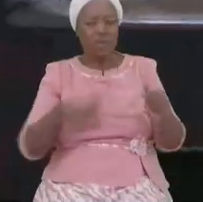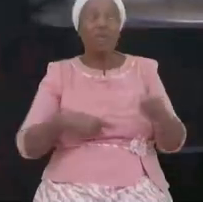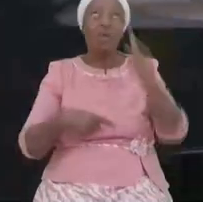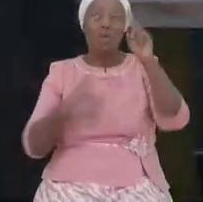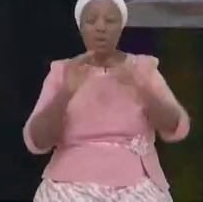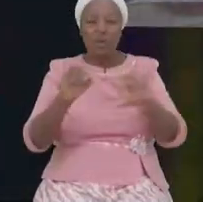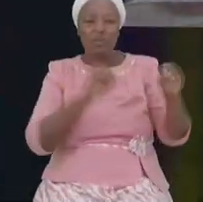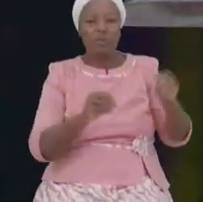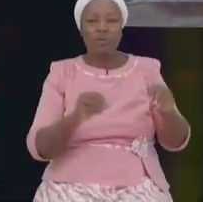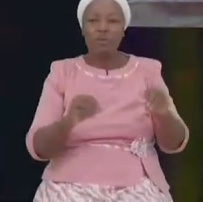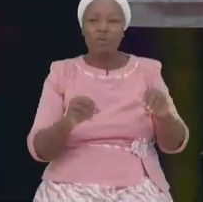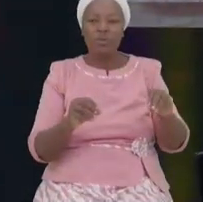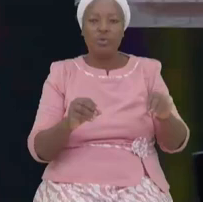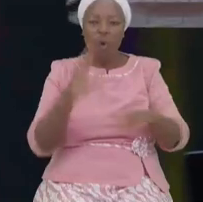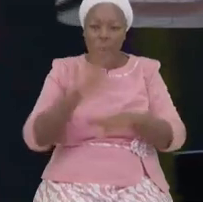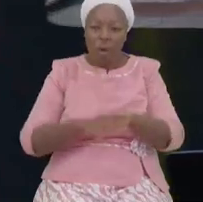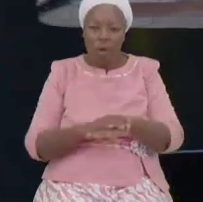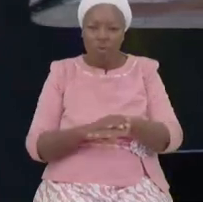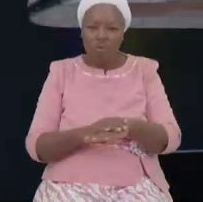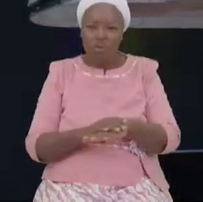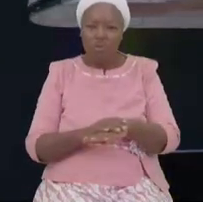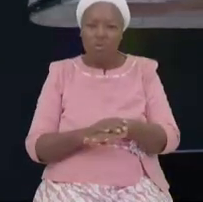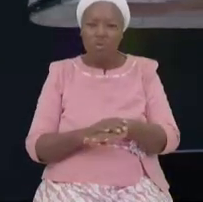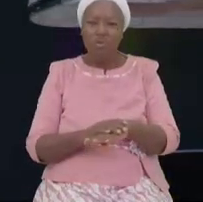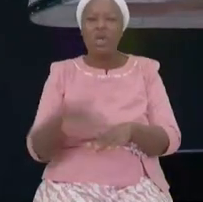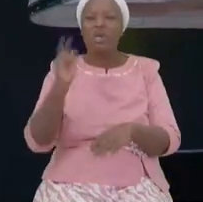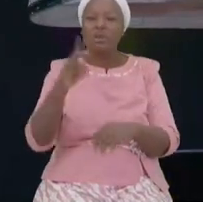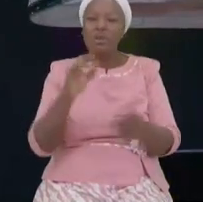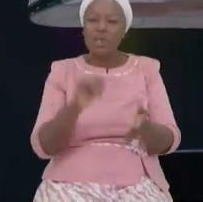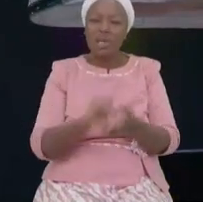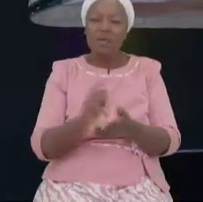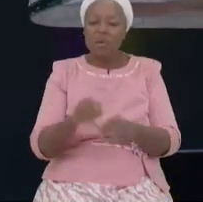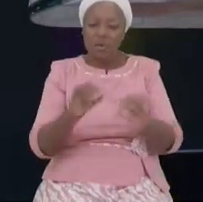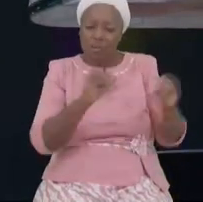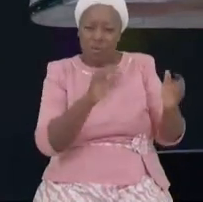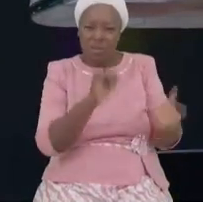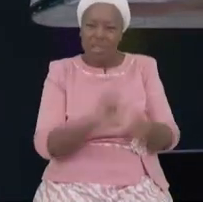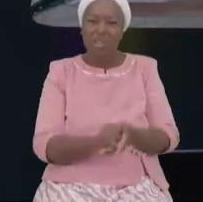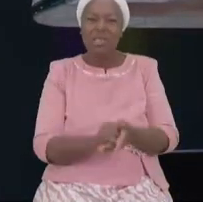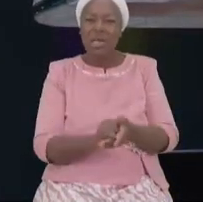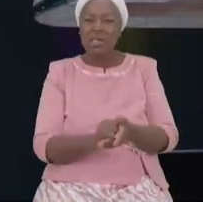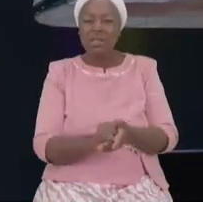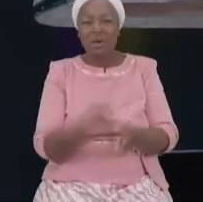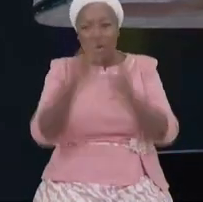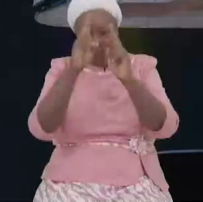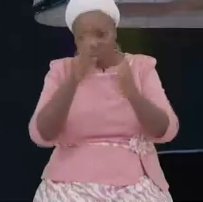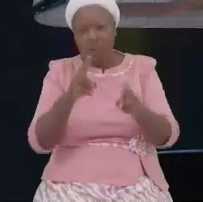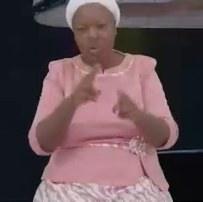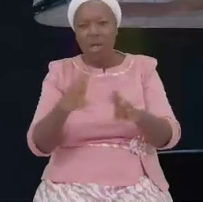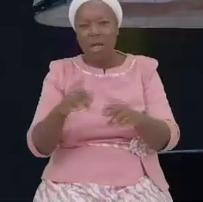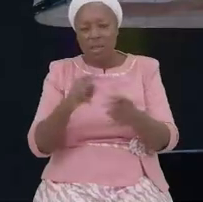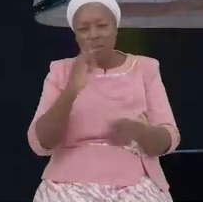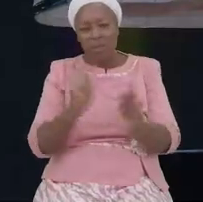mettra l'honneur, l'honneur que nous donnons à la personne que nous respectons, que nous vénérons, que